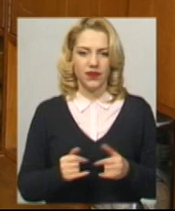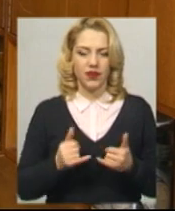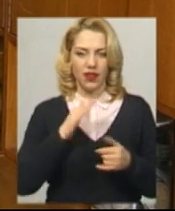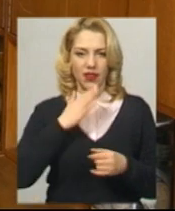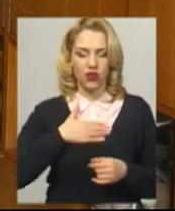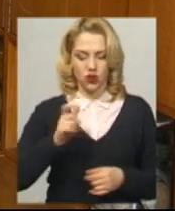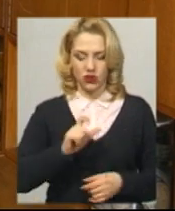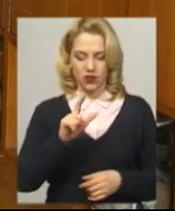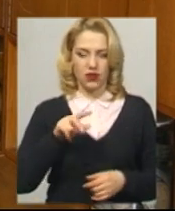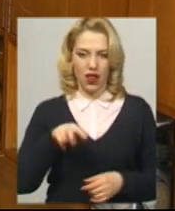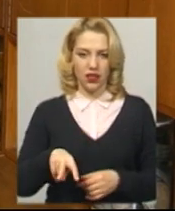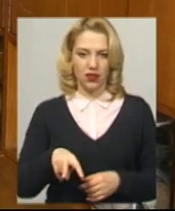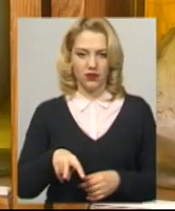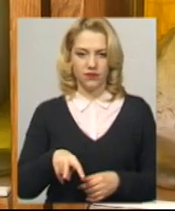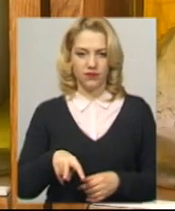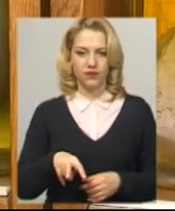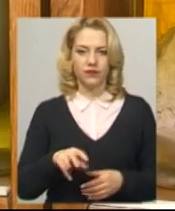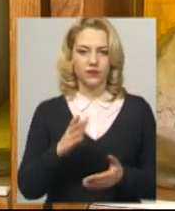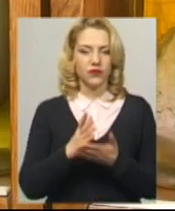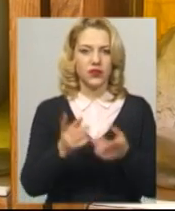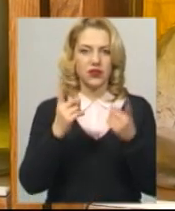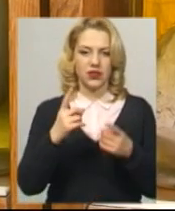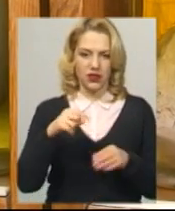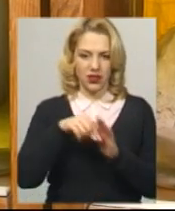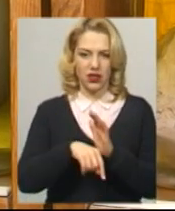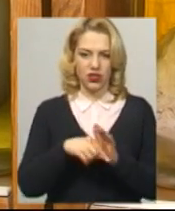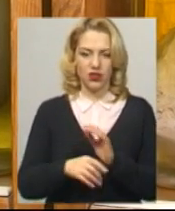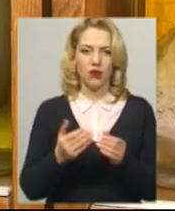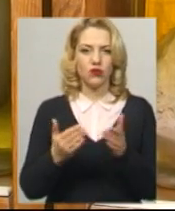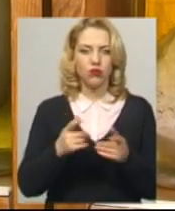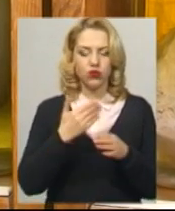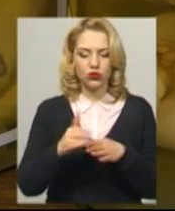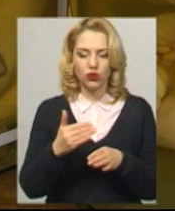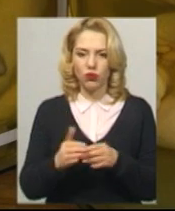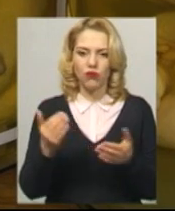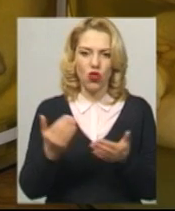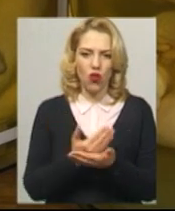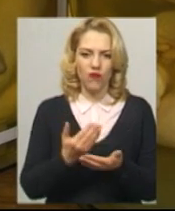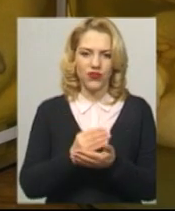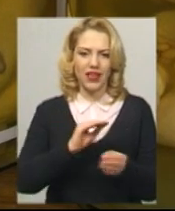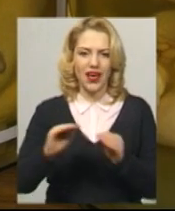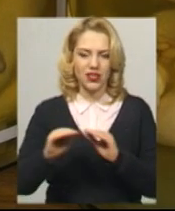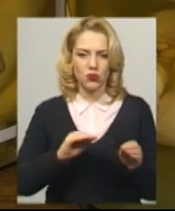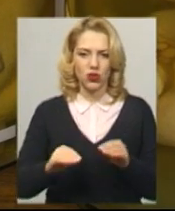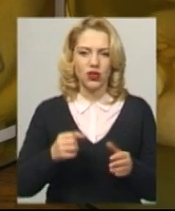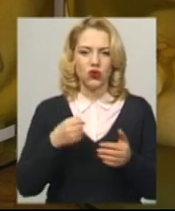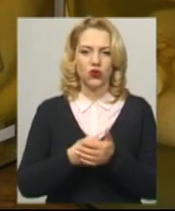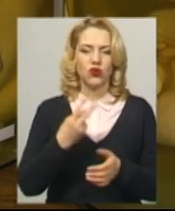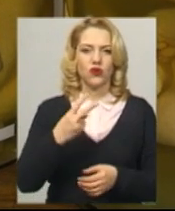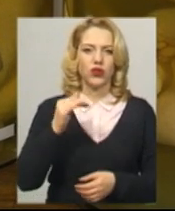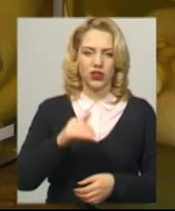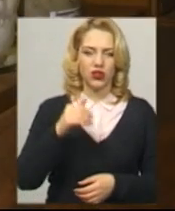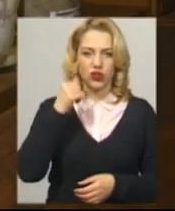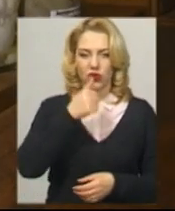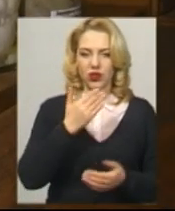залу, для нашого патологоанатомічного центру великого значення. Музей поступово поповнювався новими експонатами включно до 2000-х років. Наразі їх